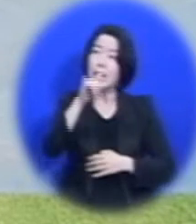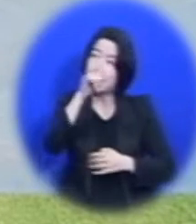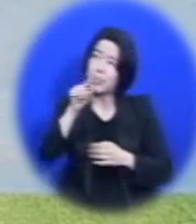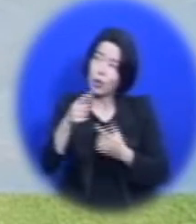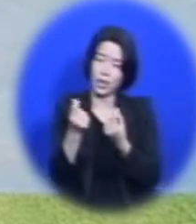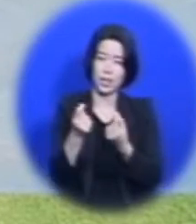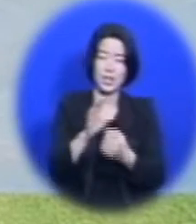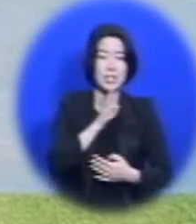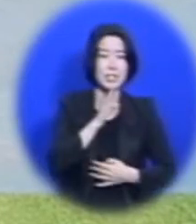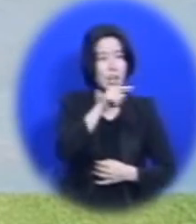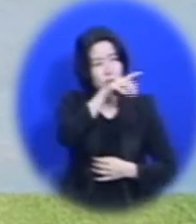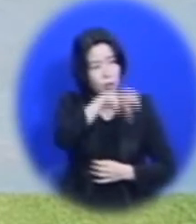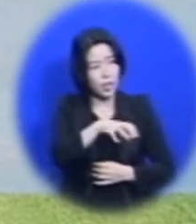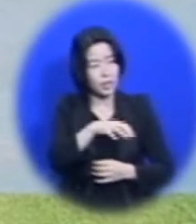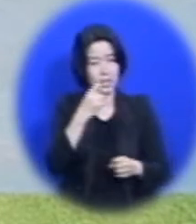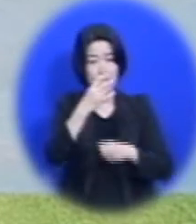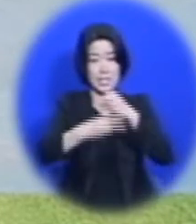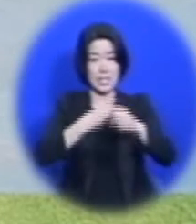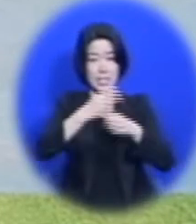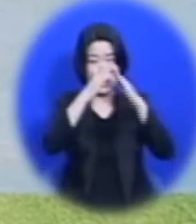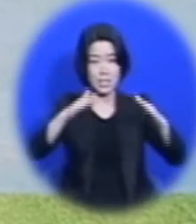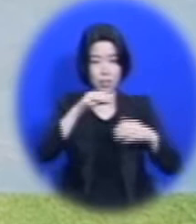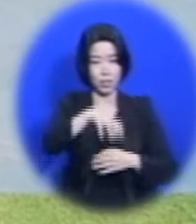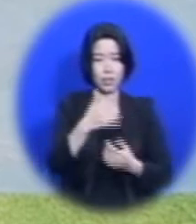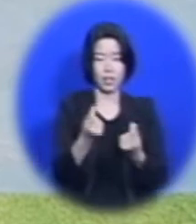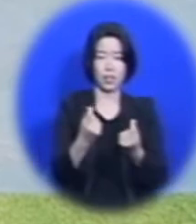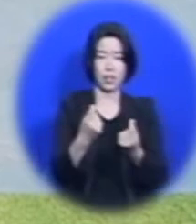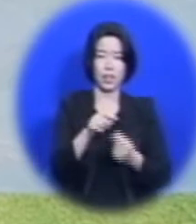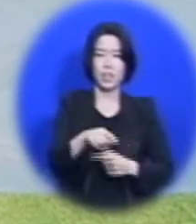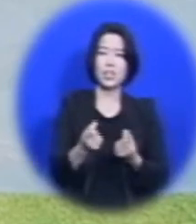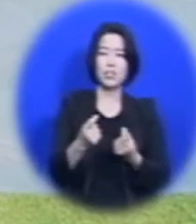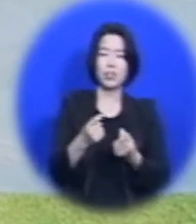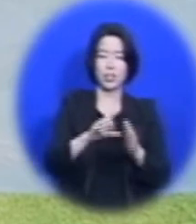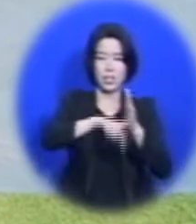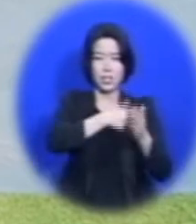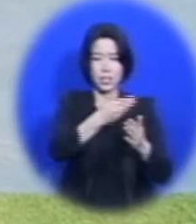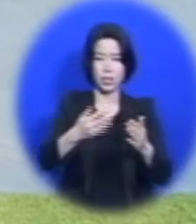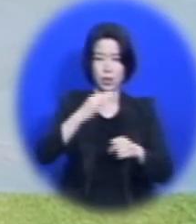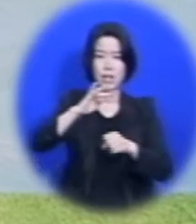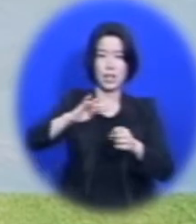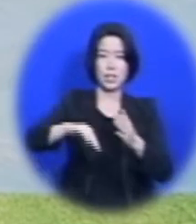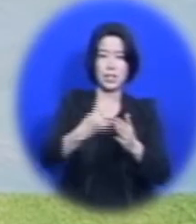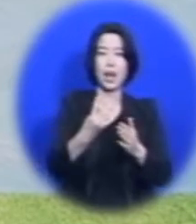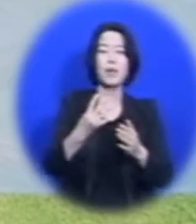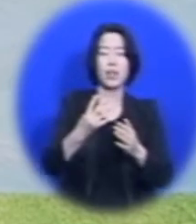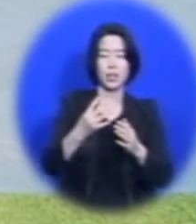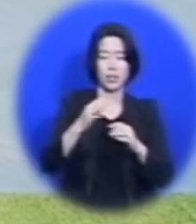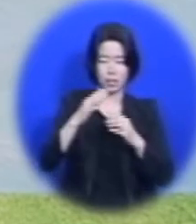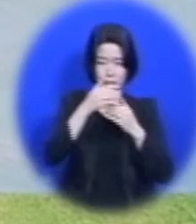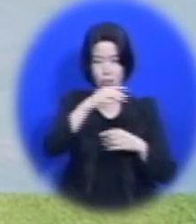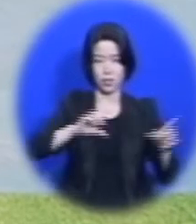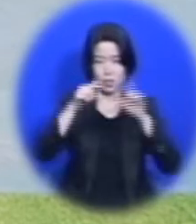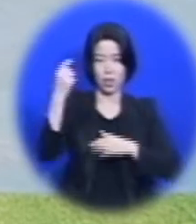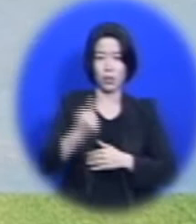같아. 진짜 여기는 신전 같아. 그런 세월을 400년을 살았어요.